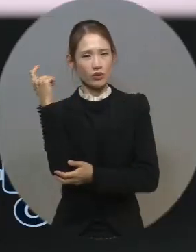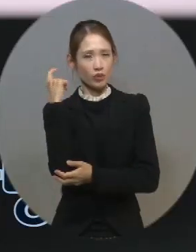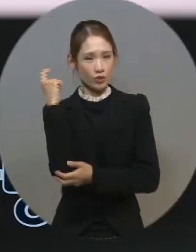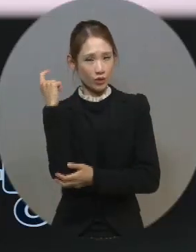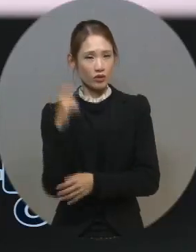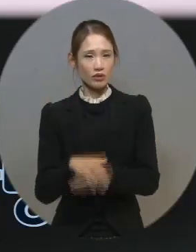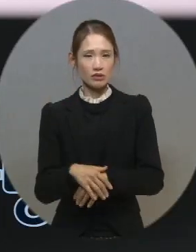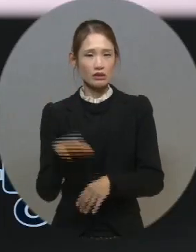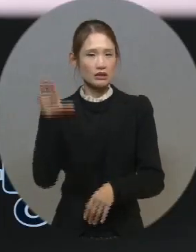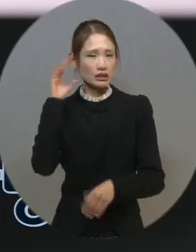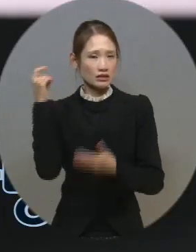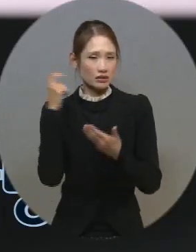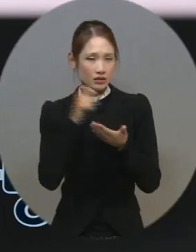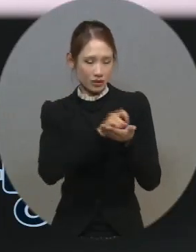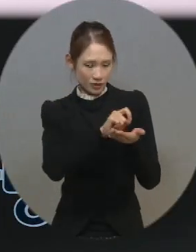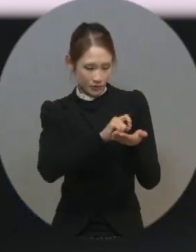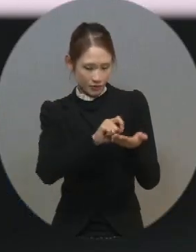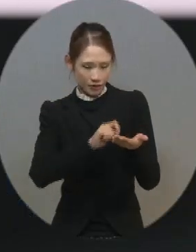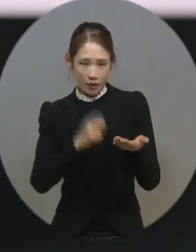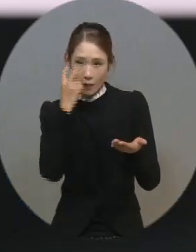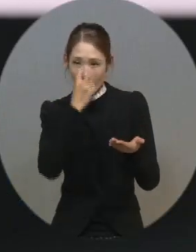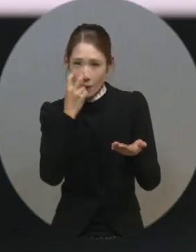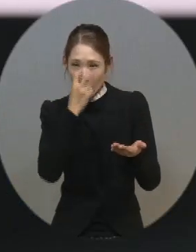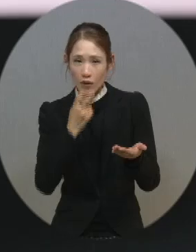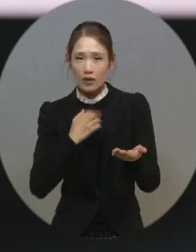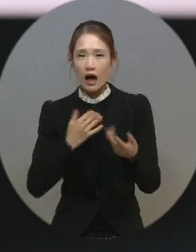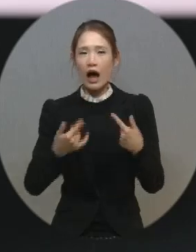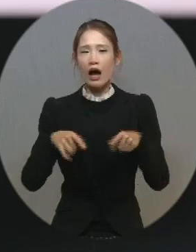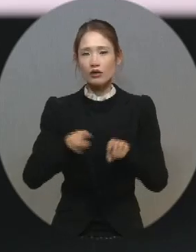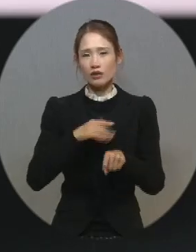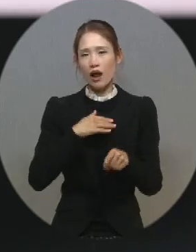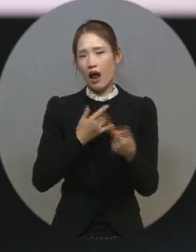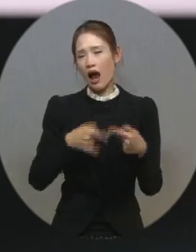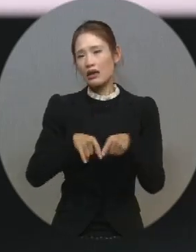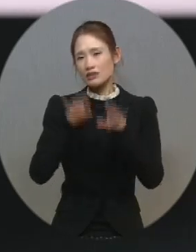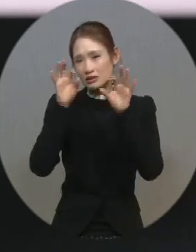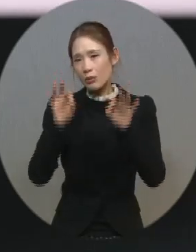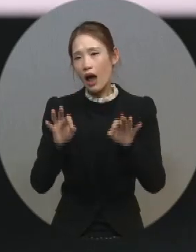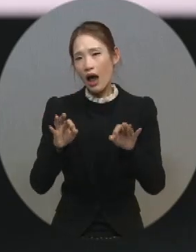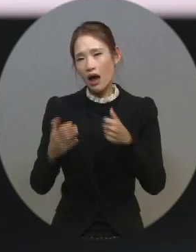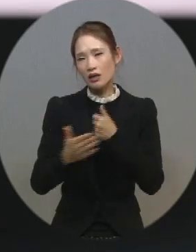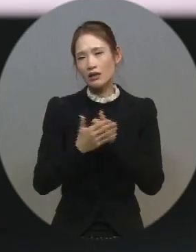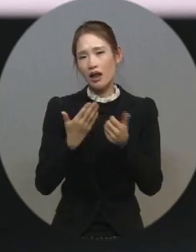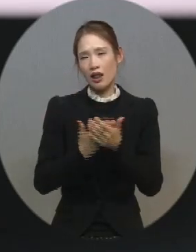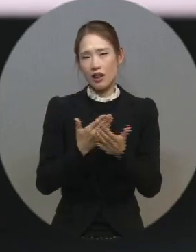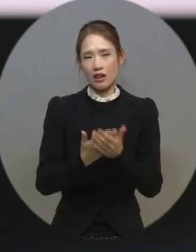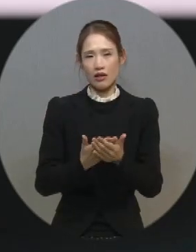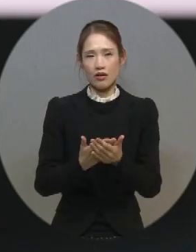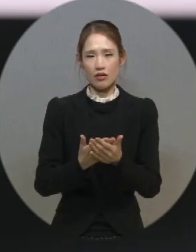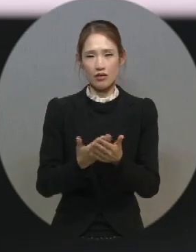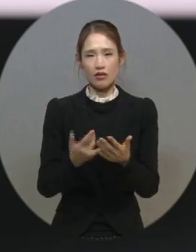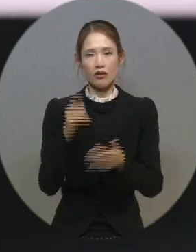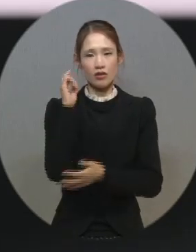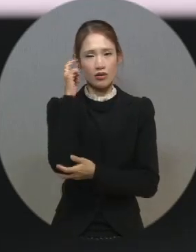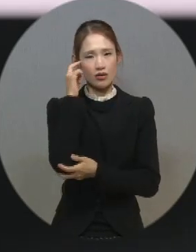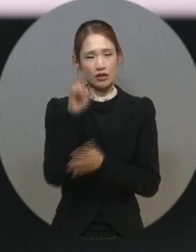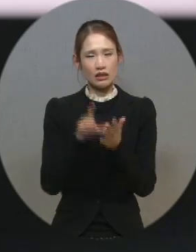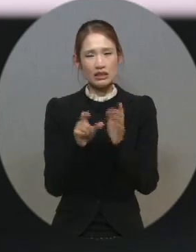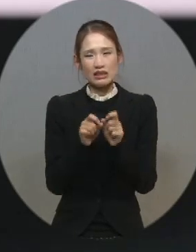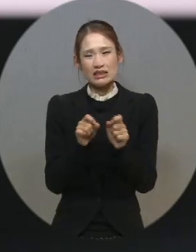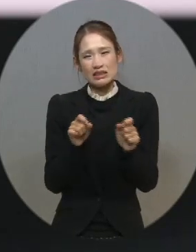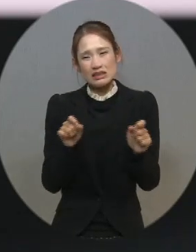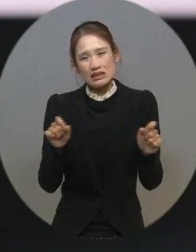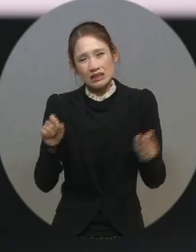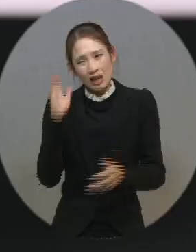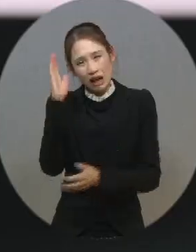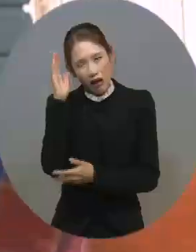수가 없어요. 뭘 적고 조사해야 되니까. 하루는 나보고 같이 보자 그러더라고. 그래서 같이 들었는데 왜 이렇게 설교가 기냐고 3시간 15분